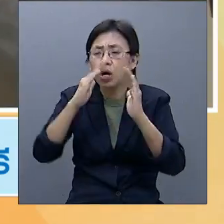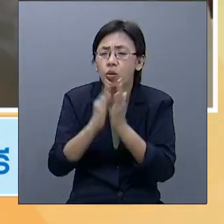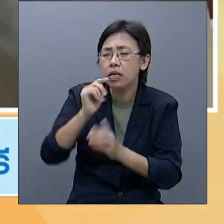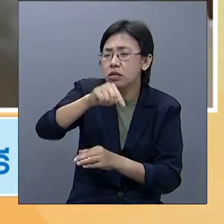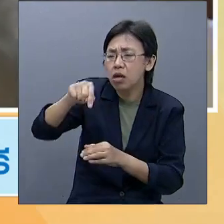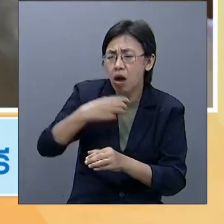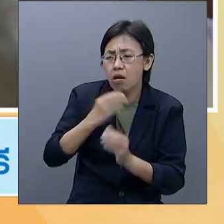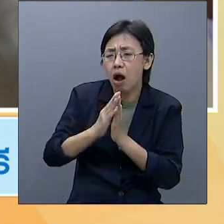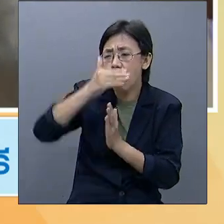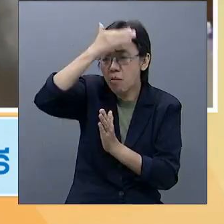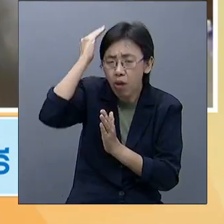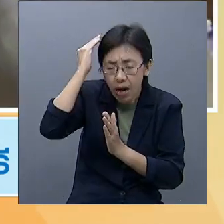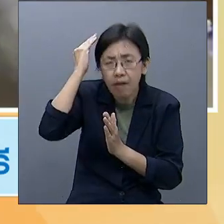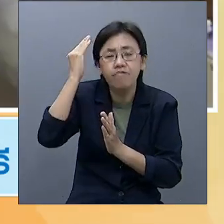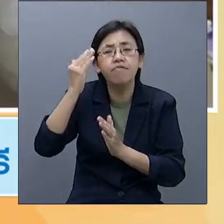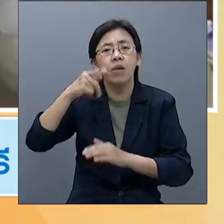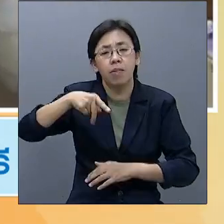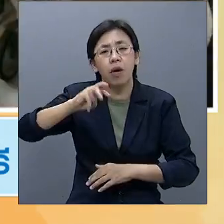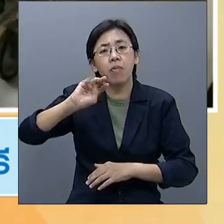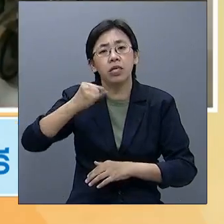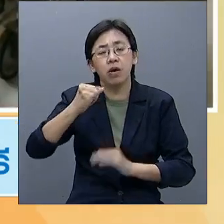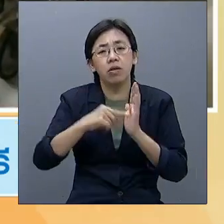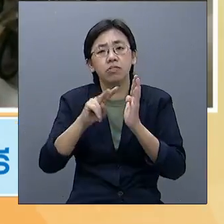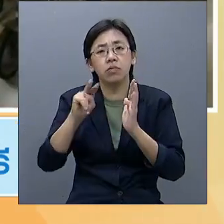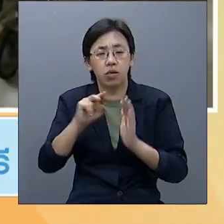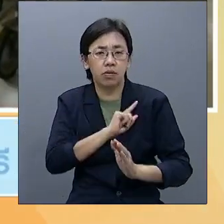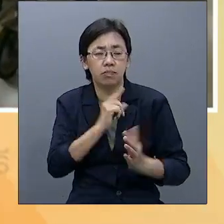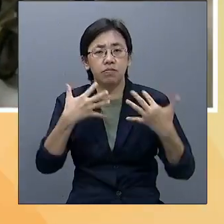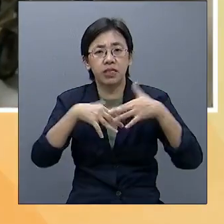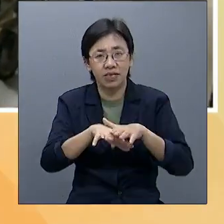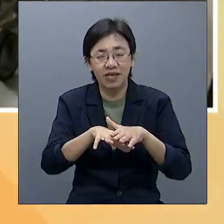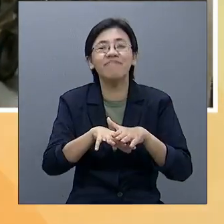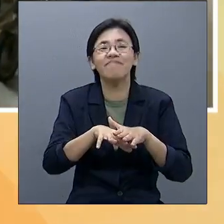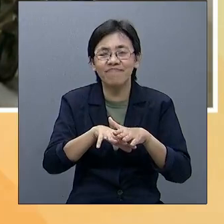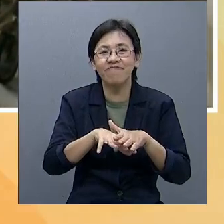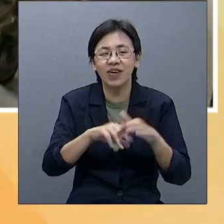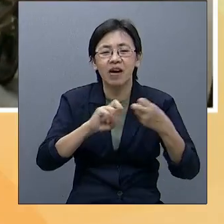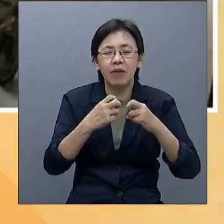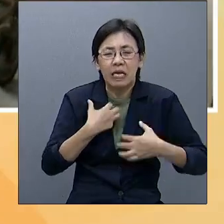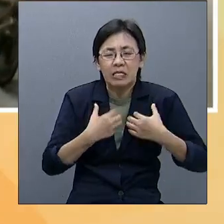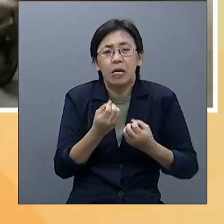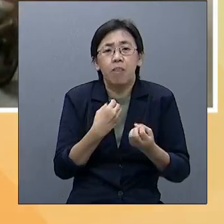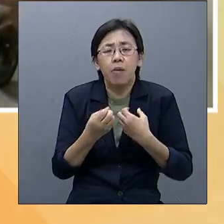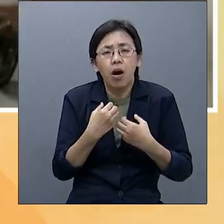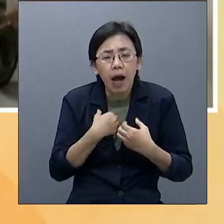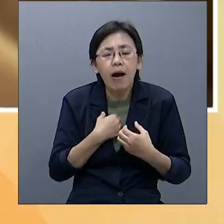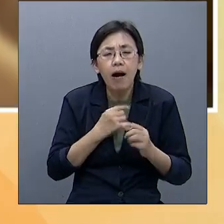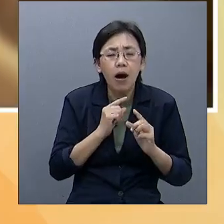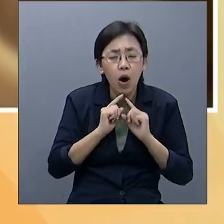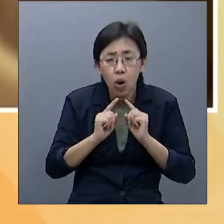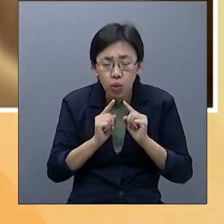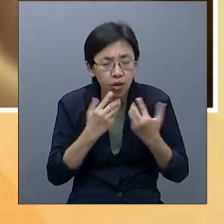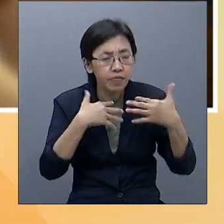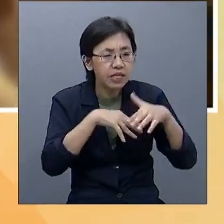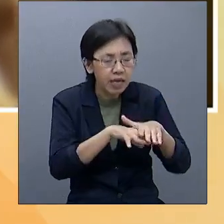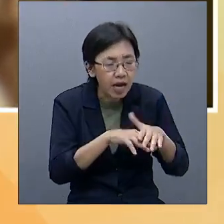จังหวัดนนทบุรีรับอาสาประสานให้นะคะนี่ก็เป็นอีกหนึ่งเรื่องที่แจ้งเข้ามาผ่านร้องทุกข์ลงป้ายนี้แล้วเราก็ประสานหน่วยงานที่เกี่ยวข้องไป